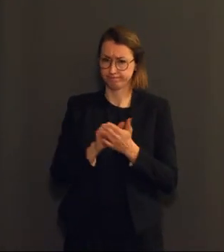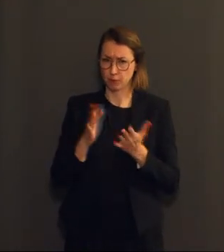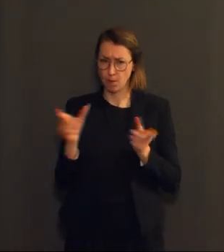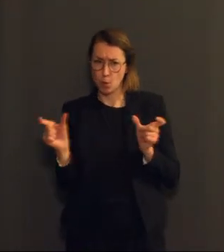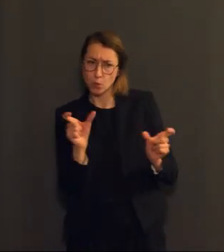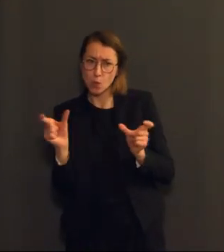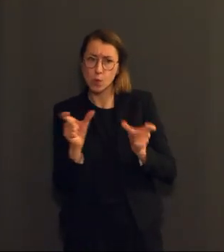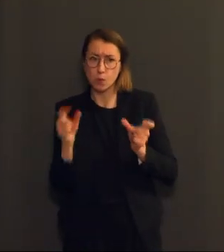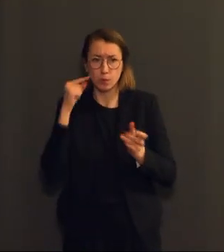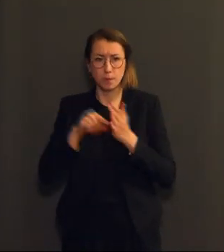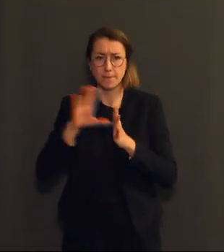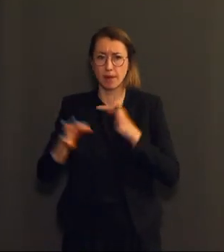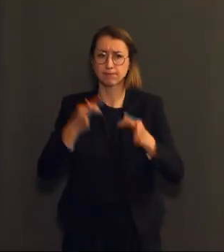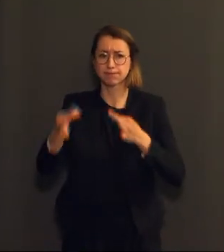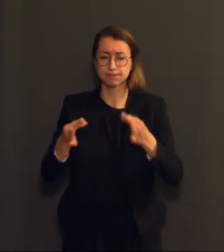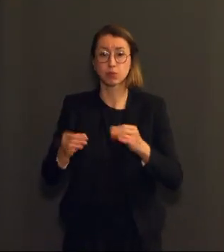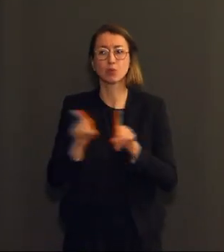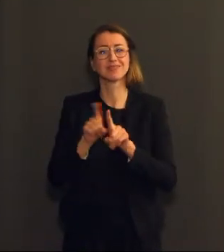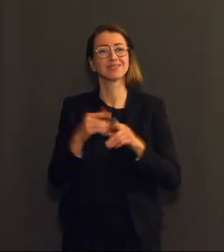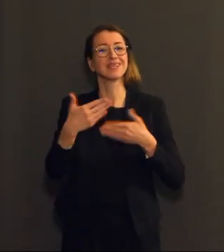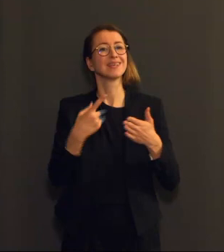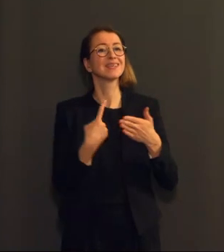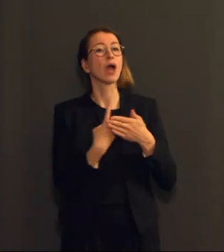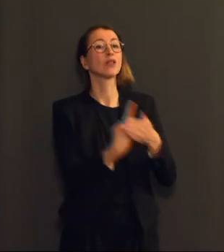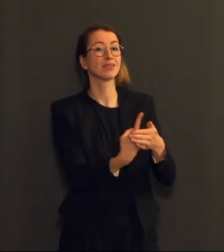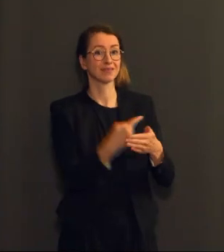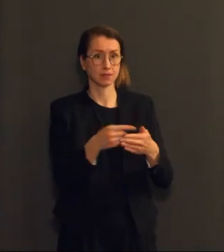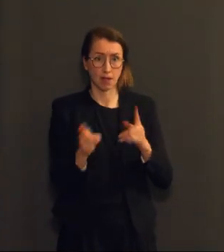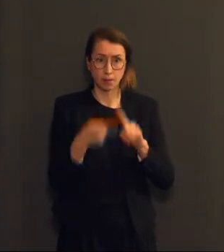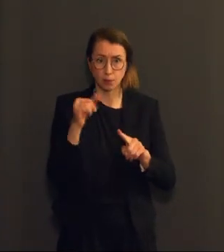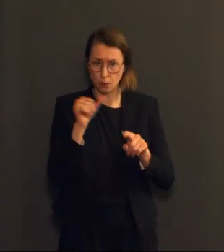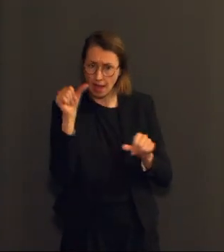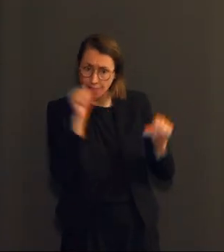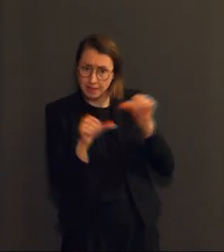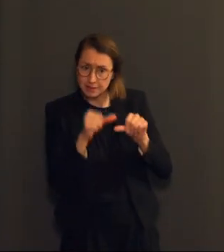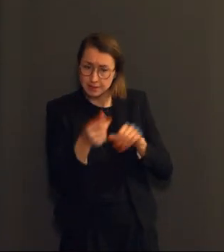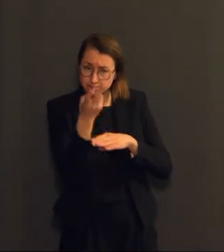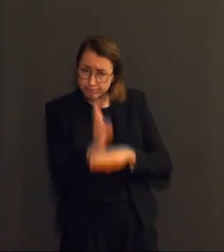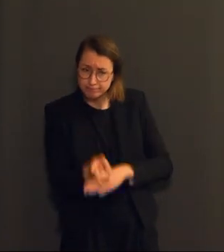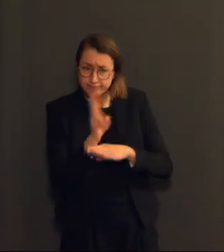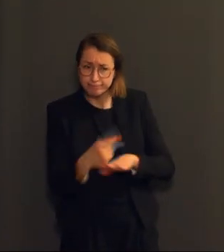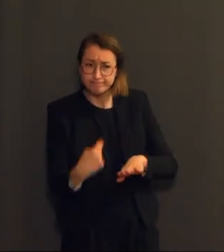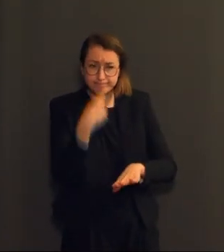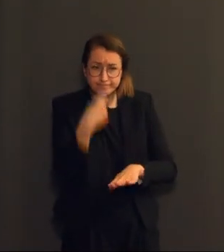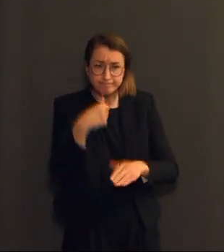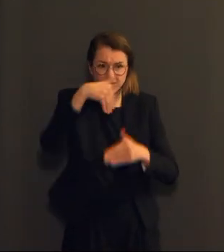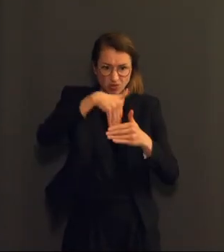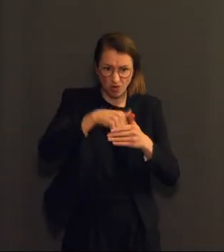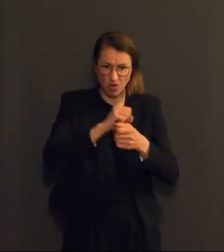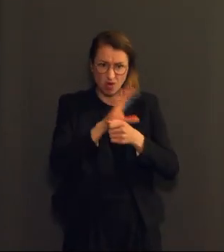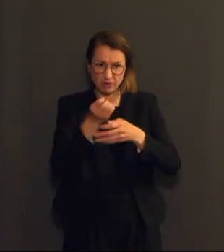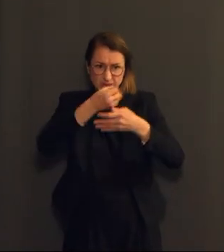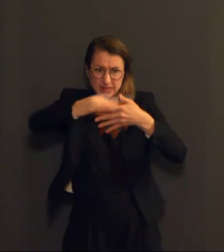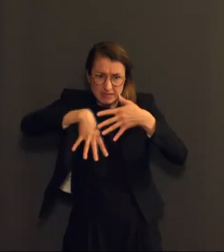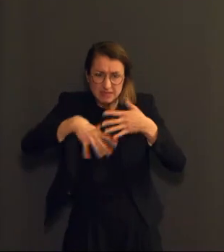qu'on puisse voir s'il s'agit d'une souche banale sans risque particulier ou d'une souche à risque potentiel et d'observer bien sûr